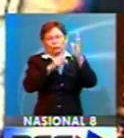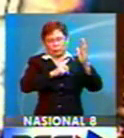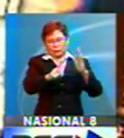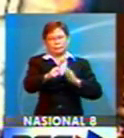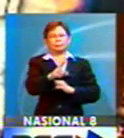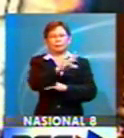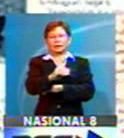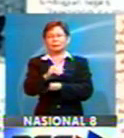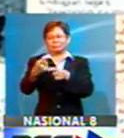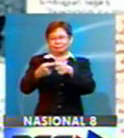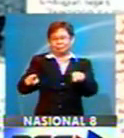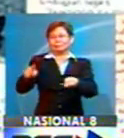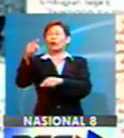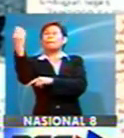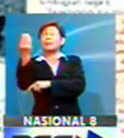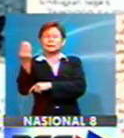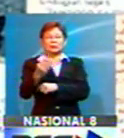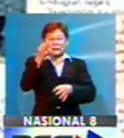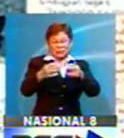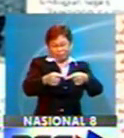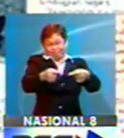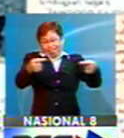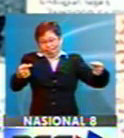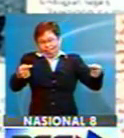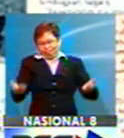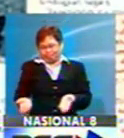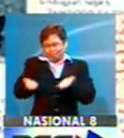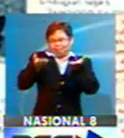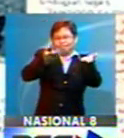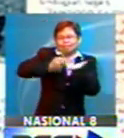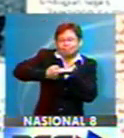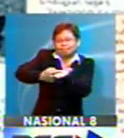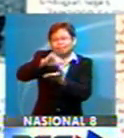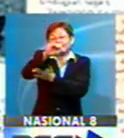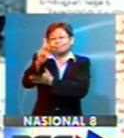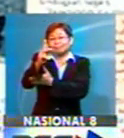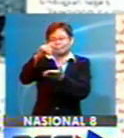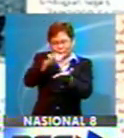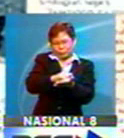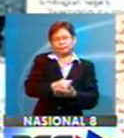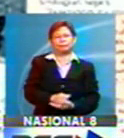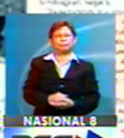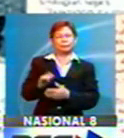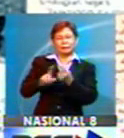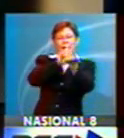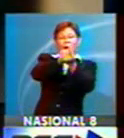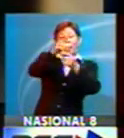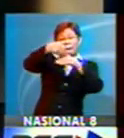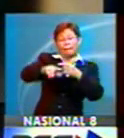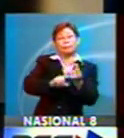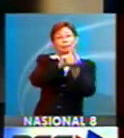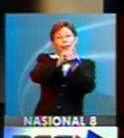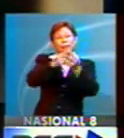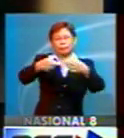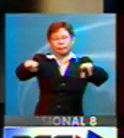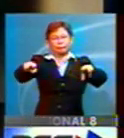sivil. Jika timbul sebarang percanggahan, ia akan dibawa dalam perbincangan jawatan kuasa berkenaan. Beliau ditemui selepas